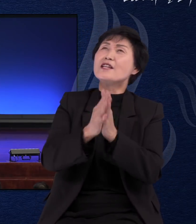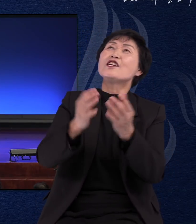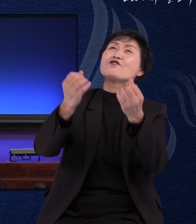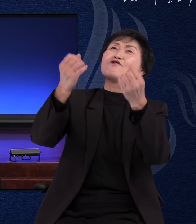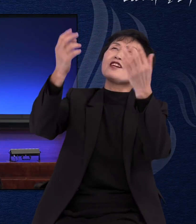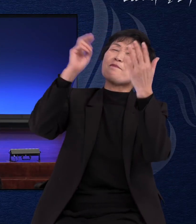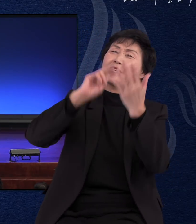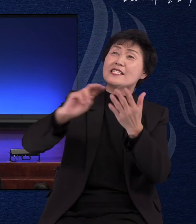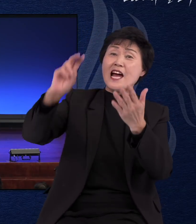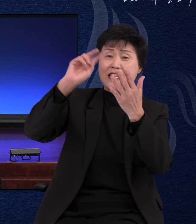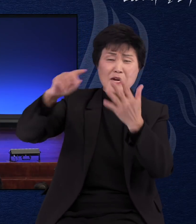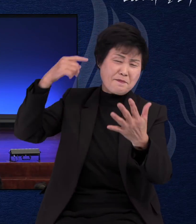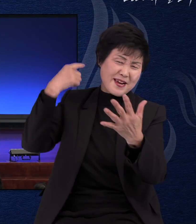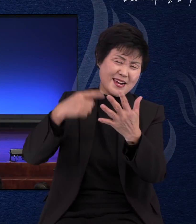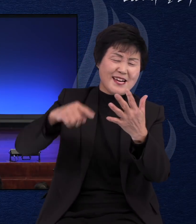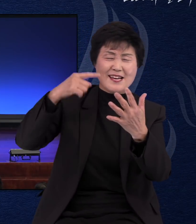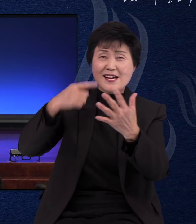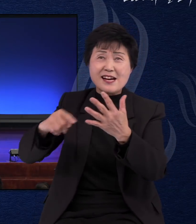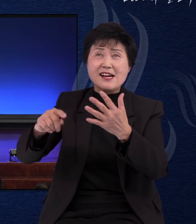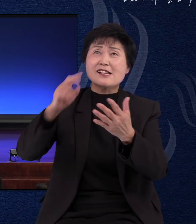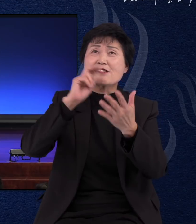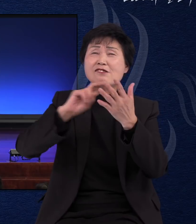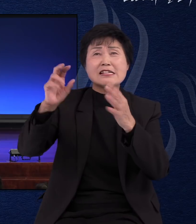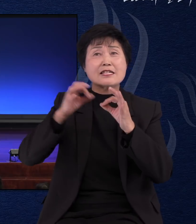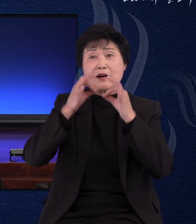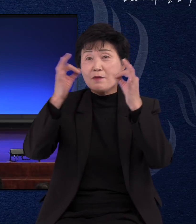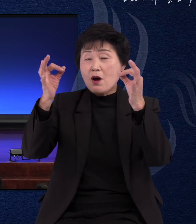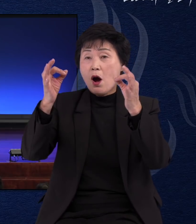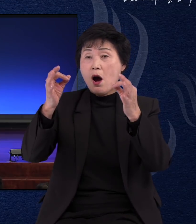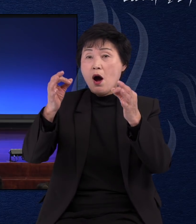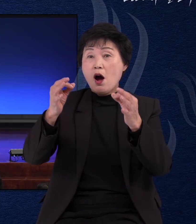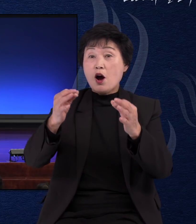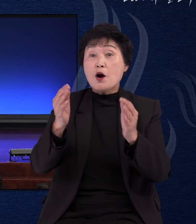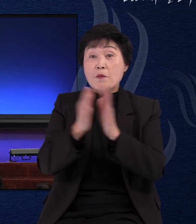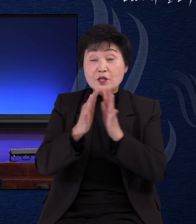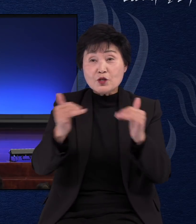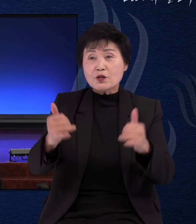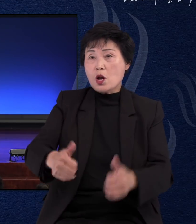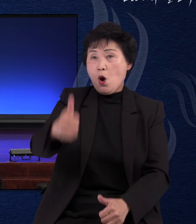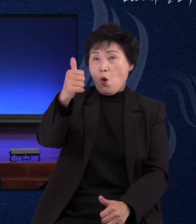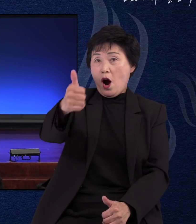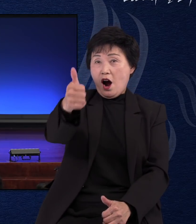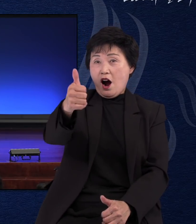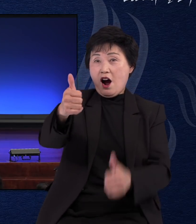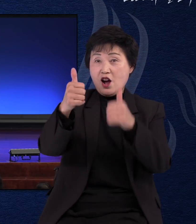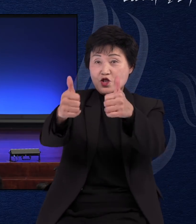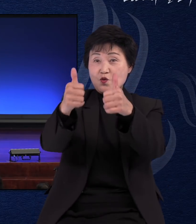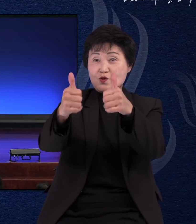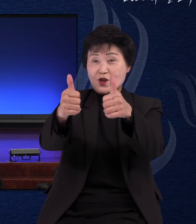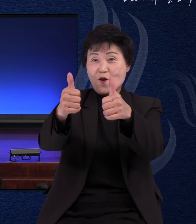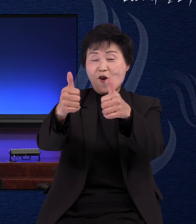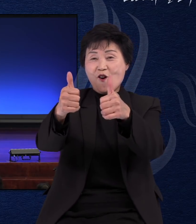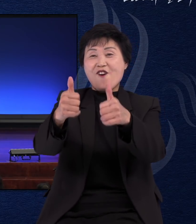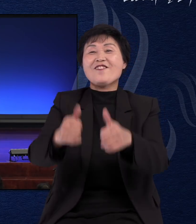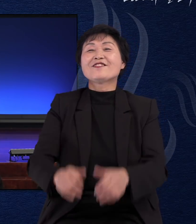하면 와, 병나가 네 끝내준다 하면서 그 촌놈들한테